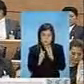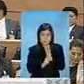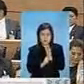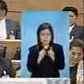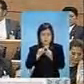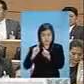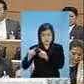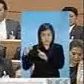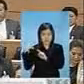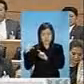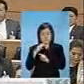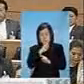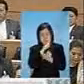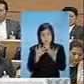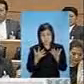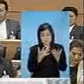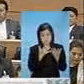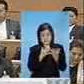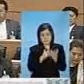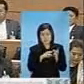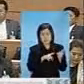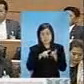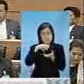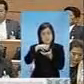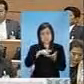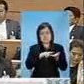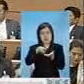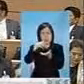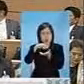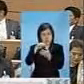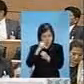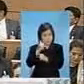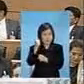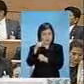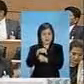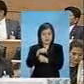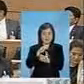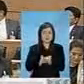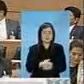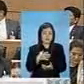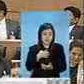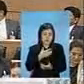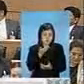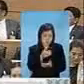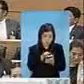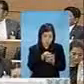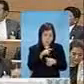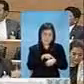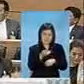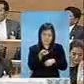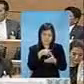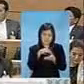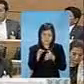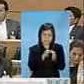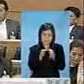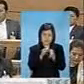การปกครองท่านก็เอามาเป็นประเด็นได้ท่านประธานที่เคารพครับผมจะขอใช้เวลาเพิ่มเติมอีกเล็กน้อยผมเชื่อว่า